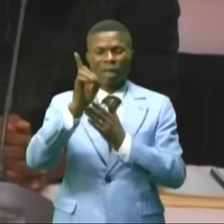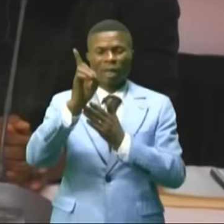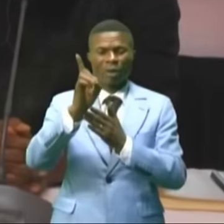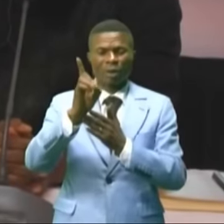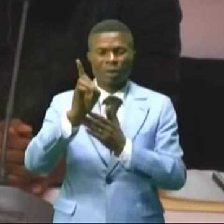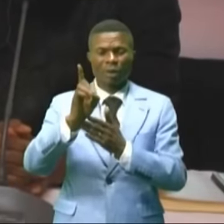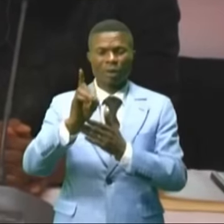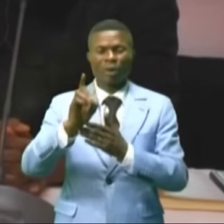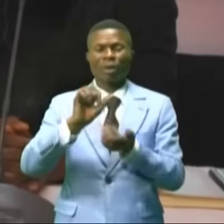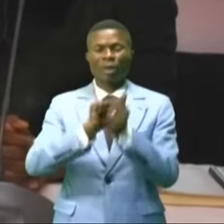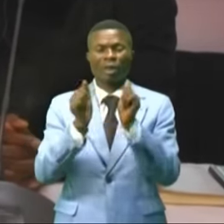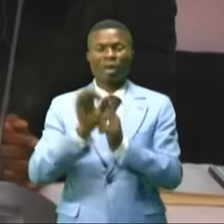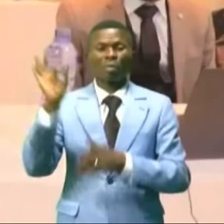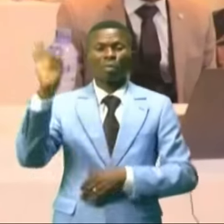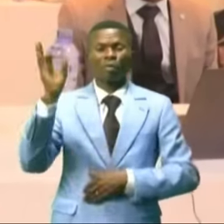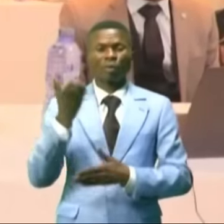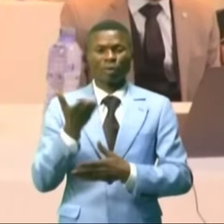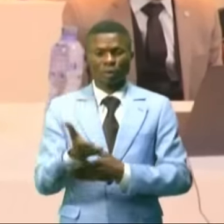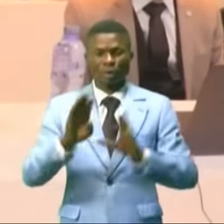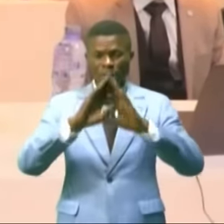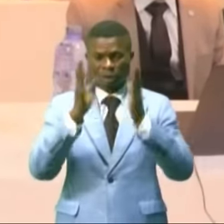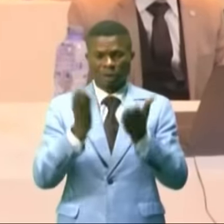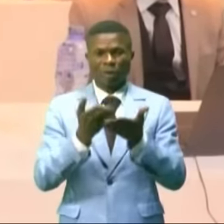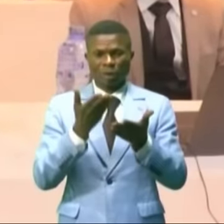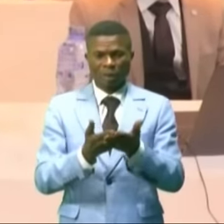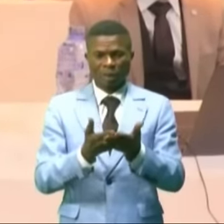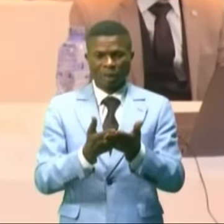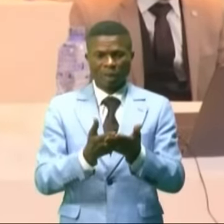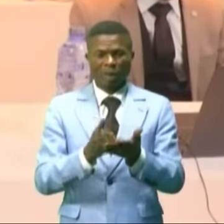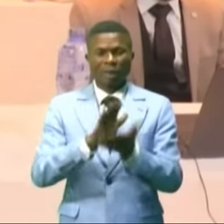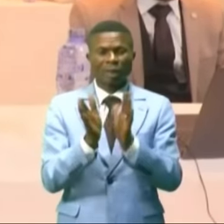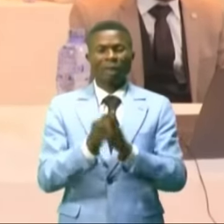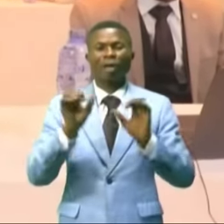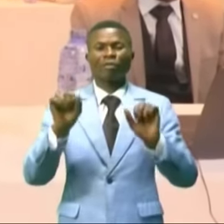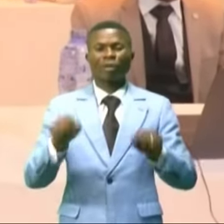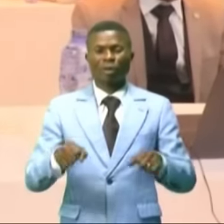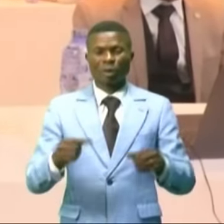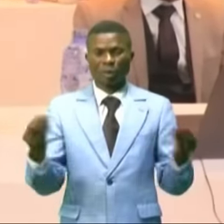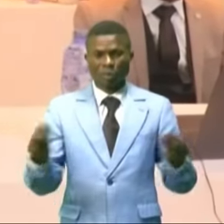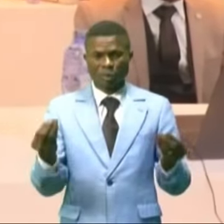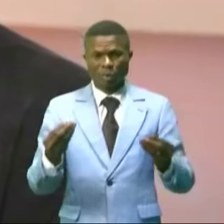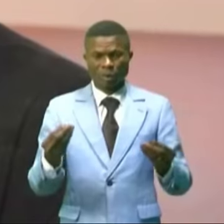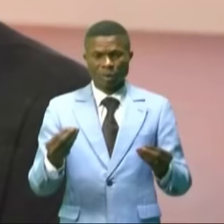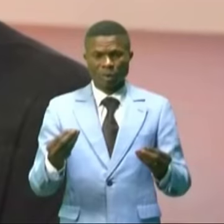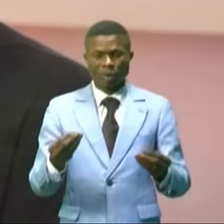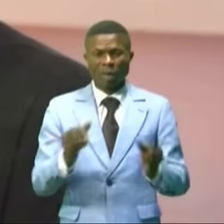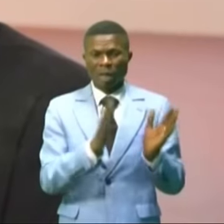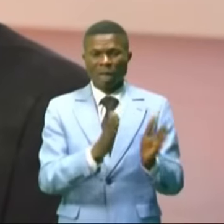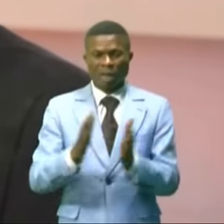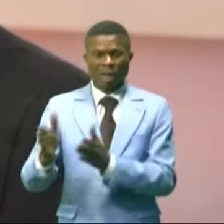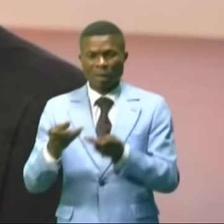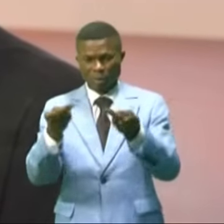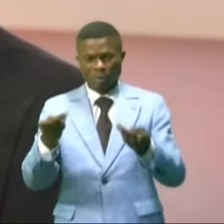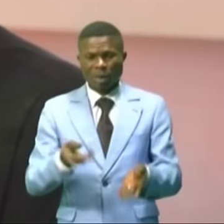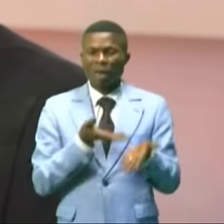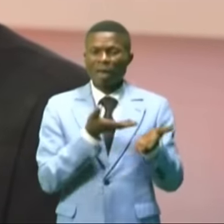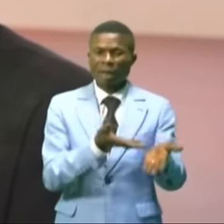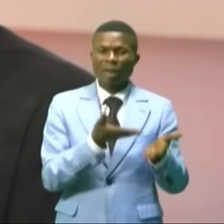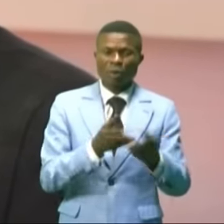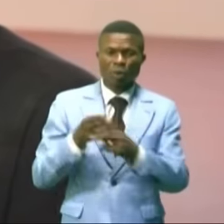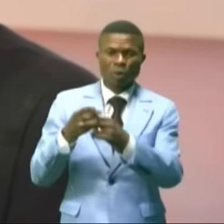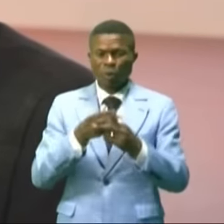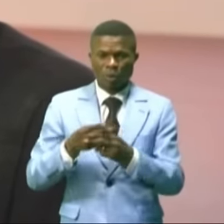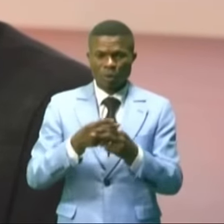la biodiversité. Tout ceci est rendu possible grâce à des aménagements qui favorisent la surveillance